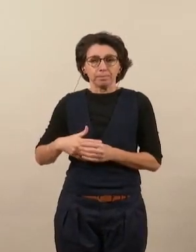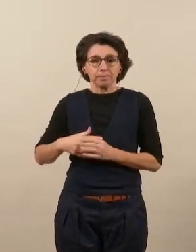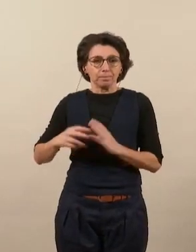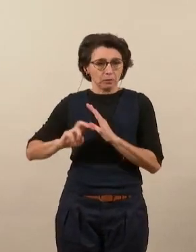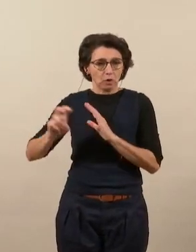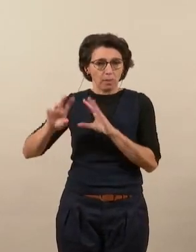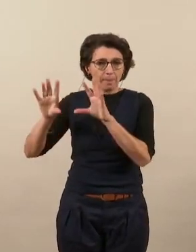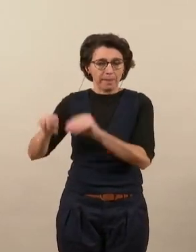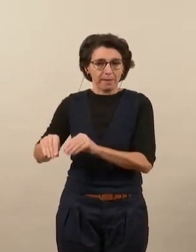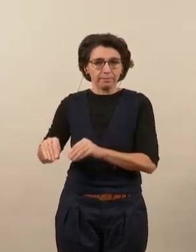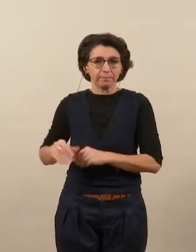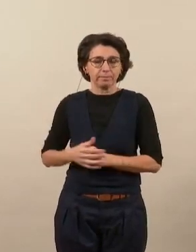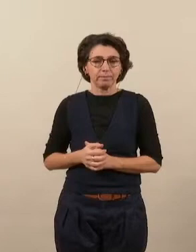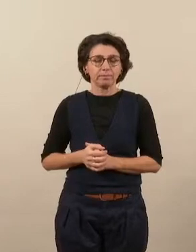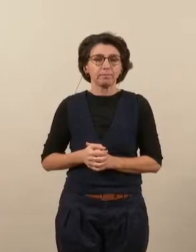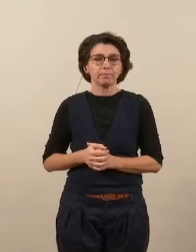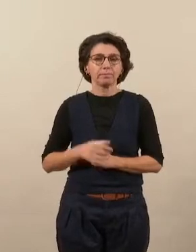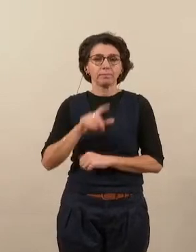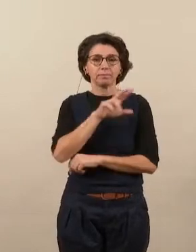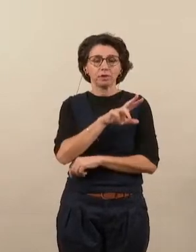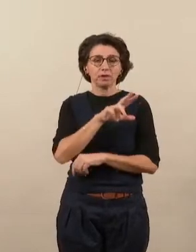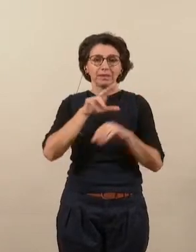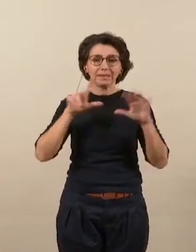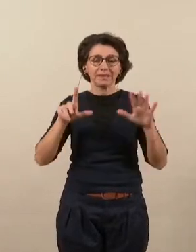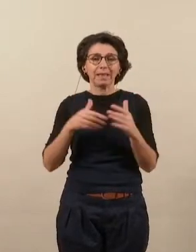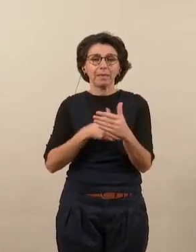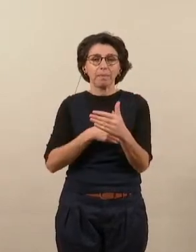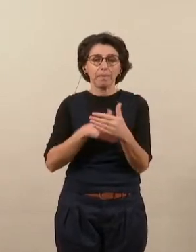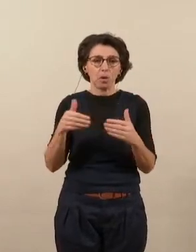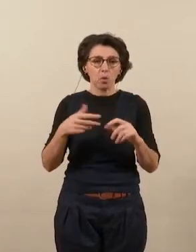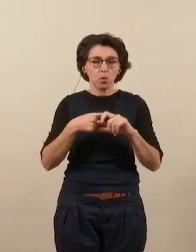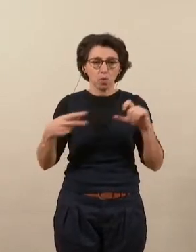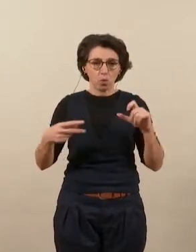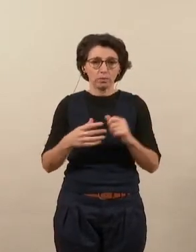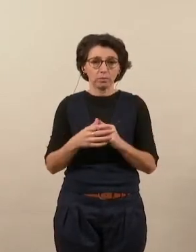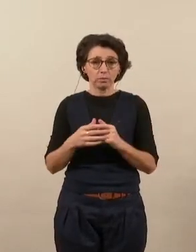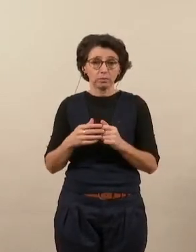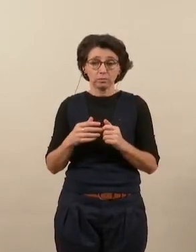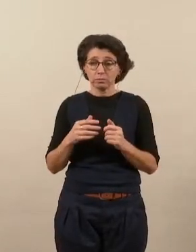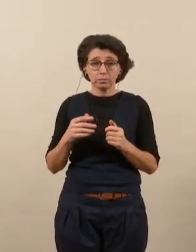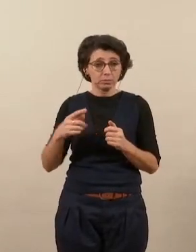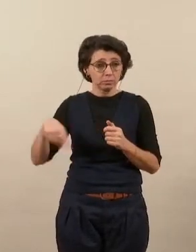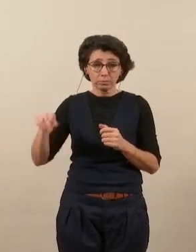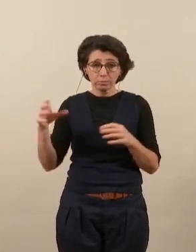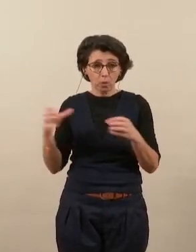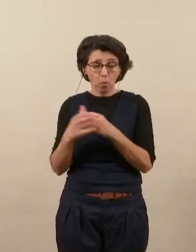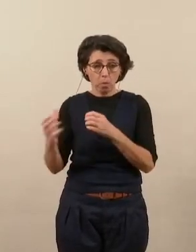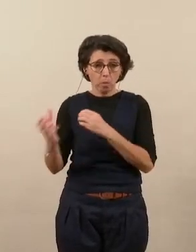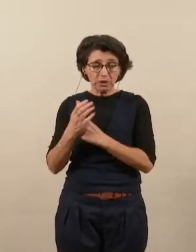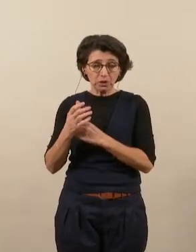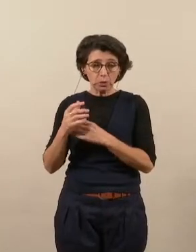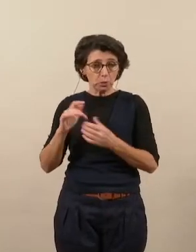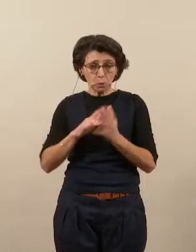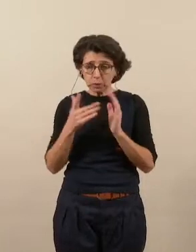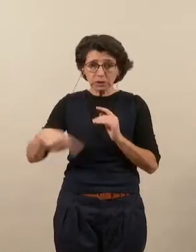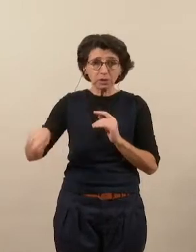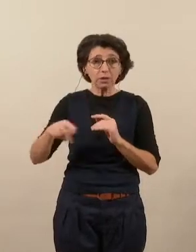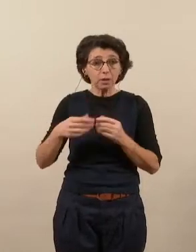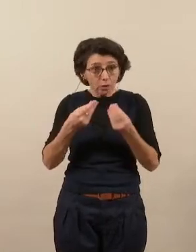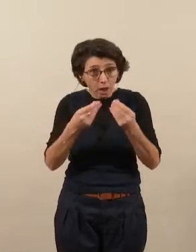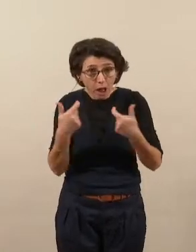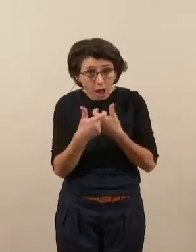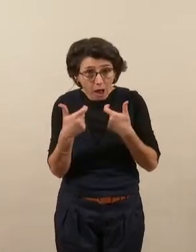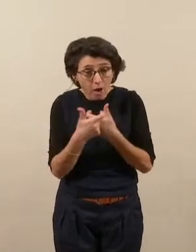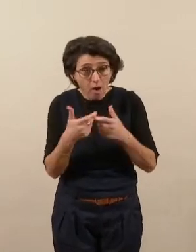Et ça a été rappelé. Enfin, toutes vos oppositions, vous avez dit l'année dernière, il y a un an, ça vous fait rire, monsieur le maire,